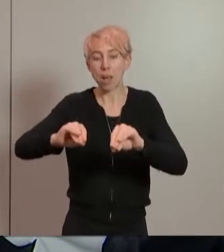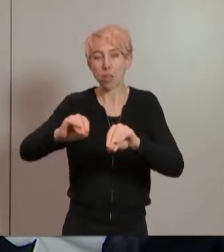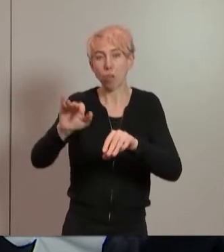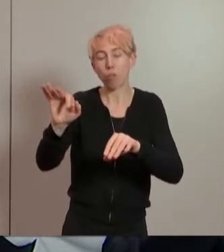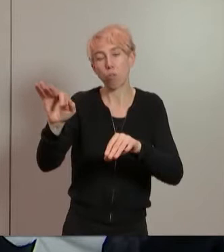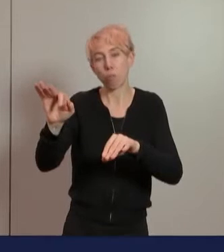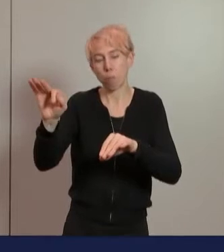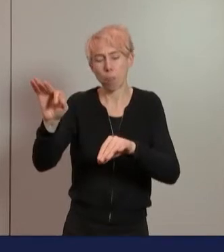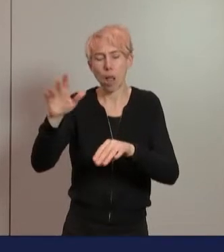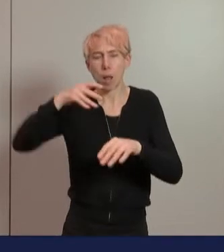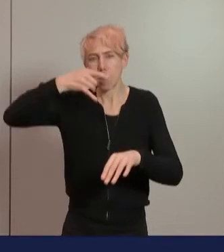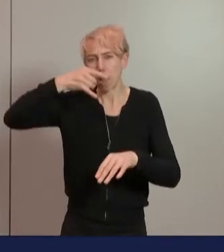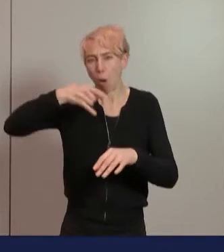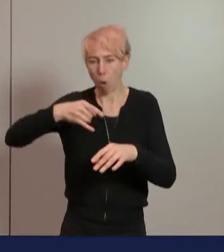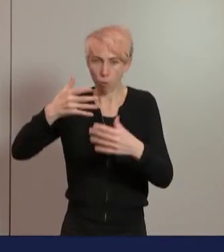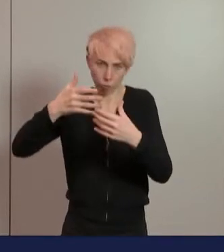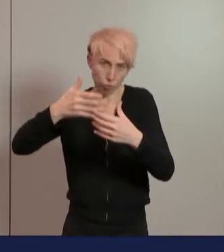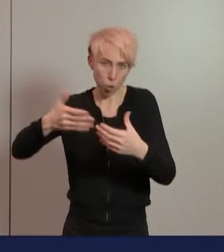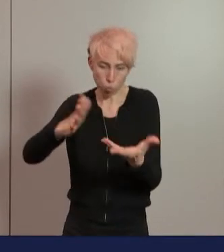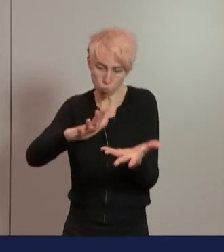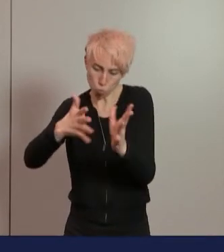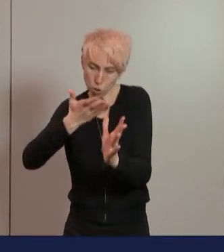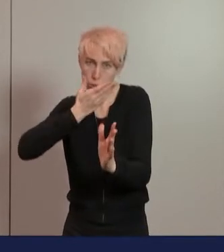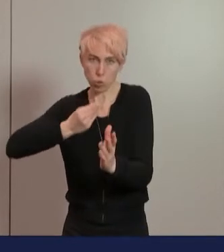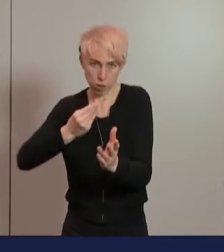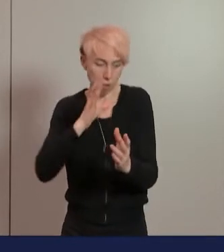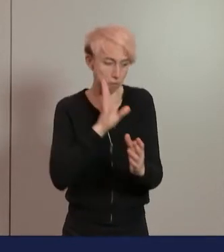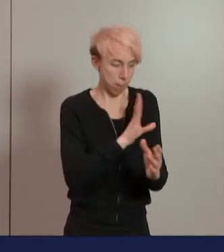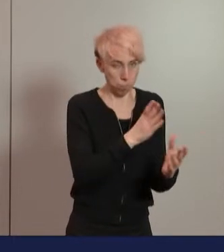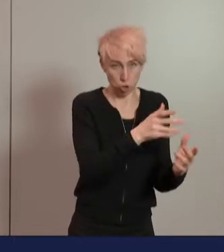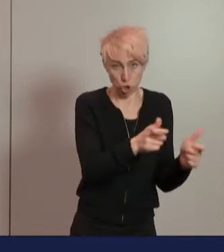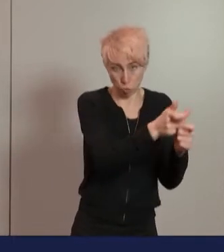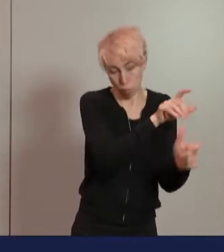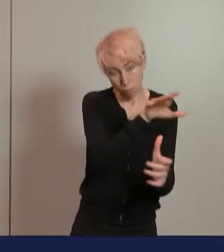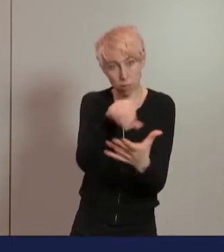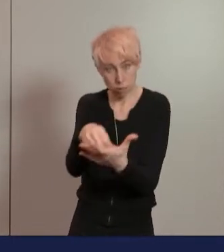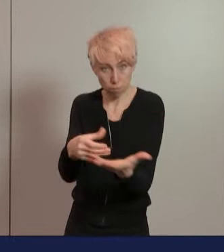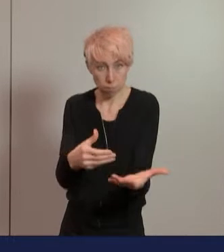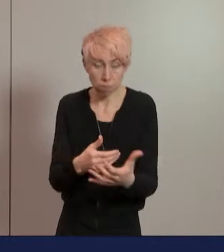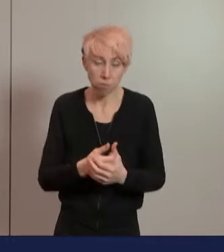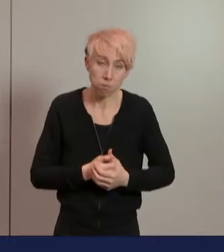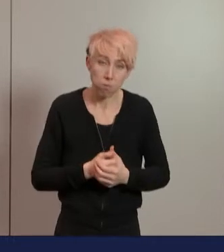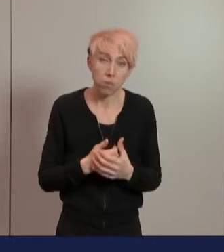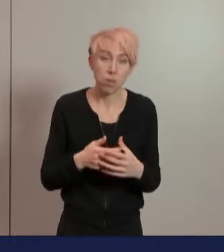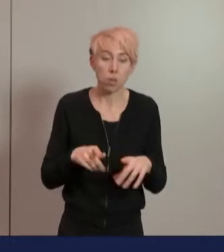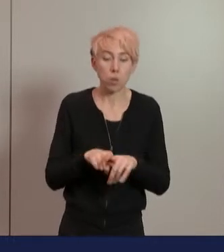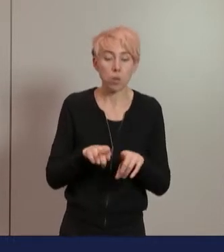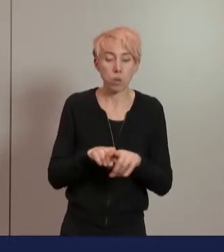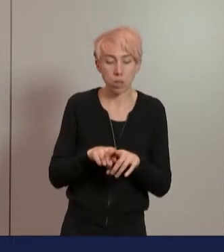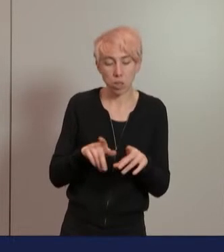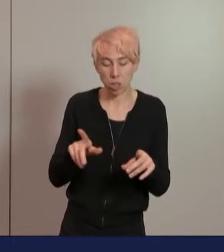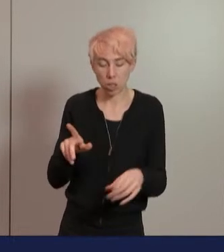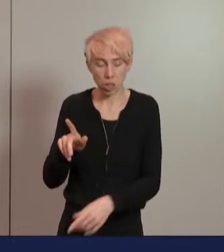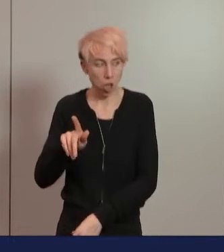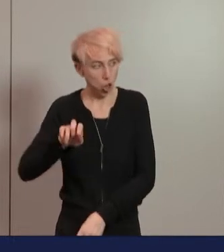Donc ça, ce sont les femmes du Château qui ont participé. De la même manière, une démarche genre et espace